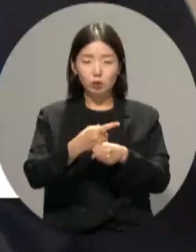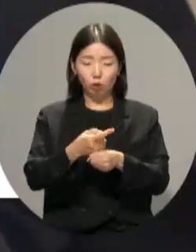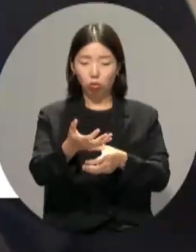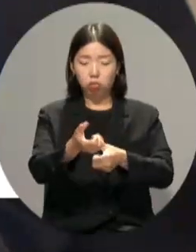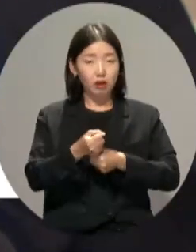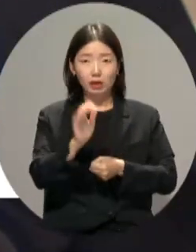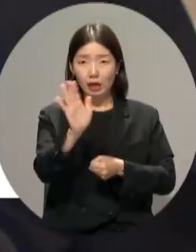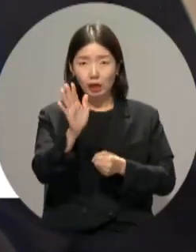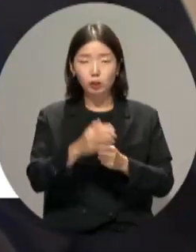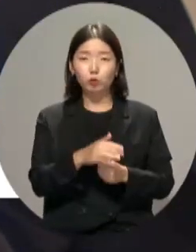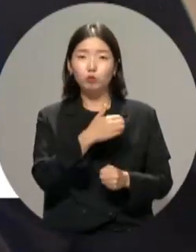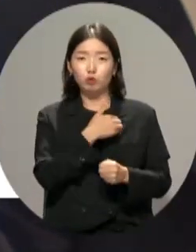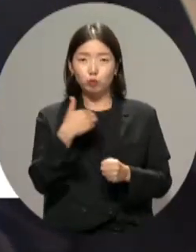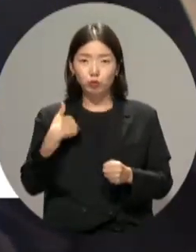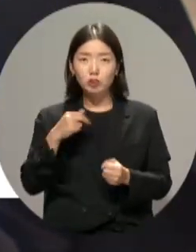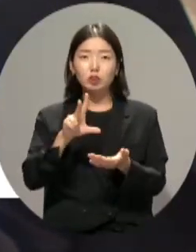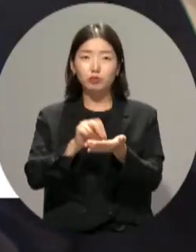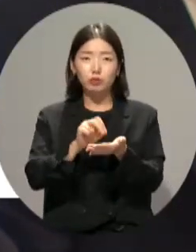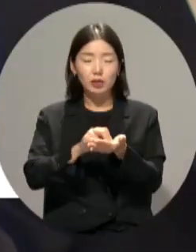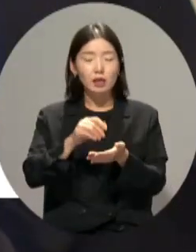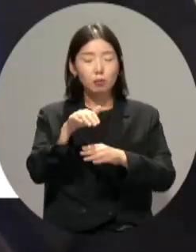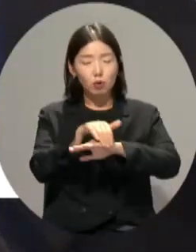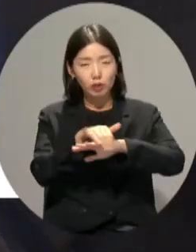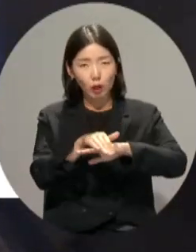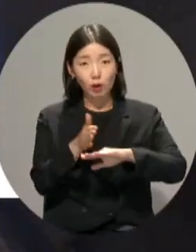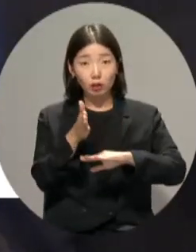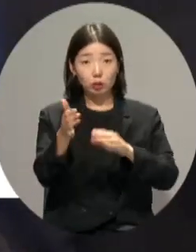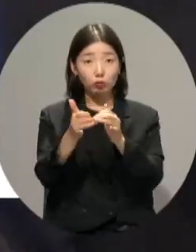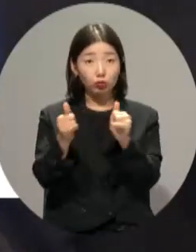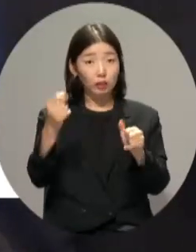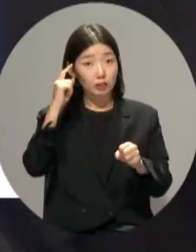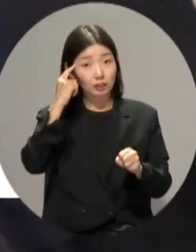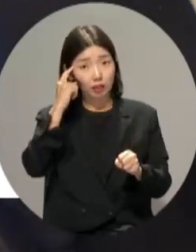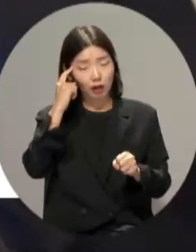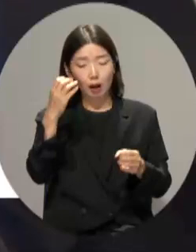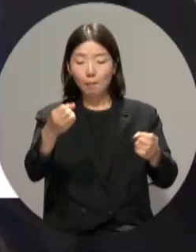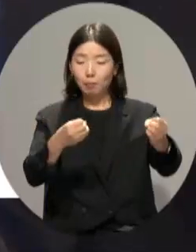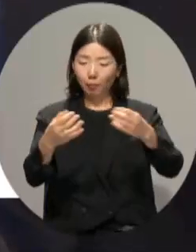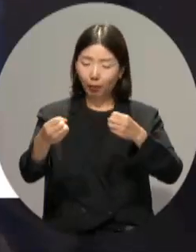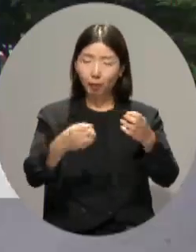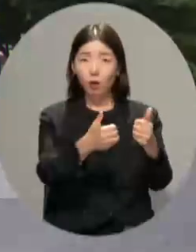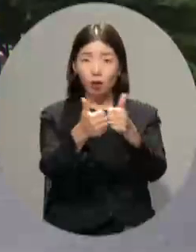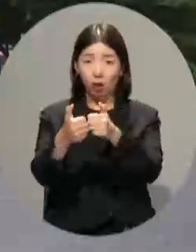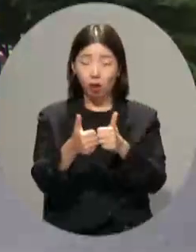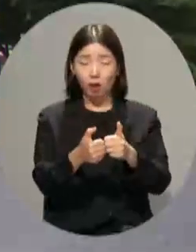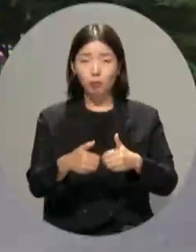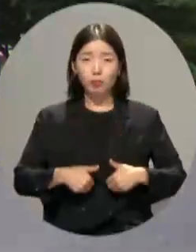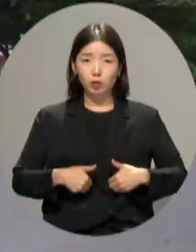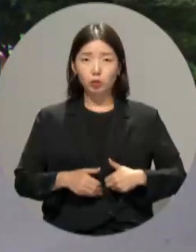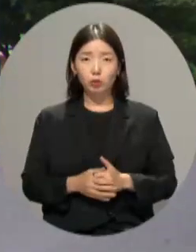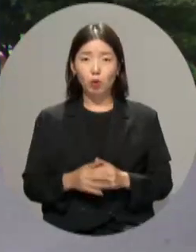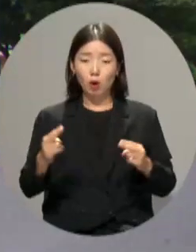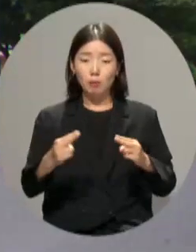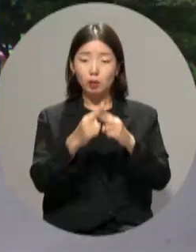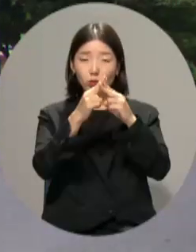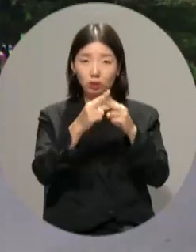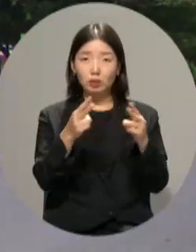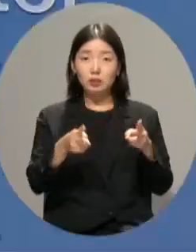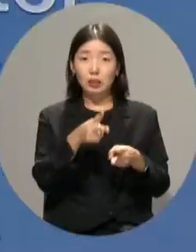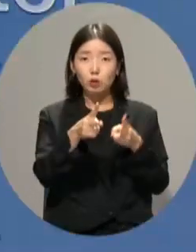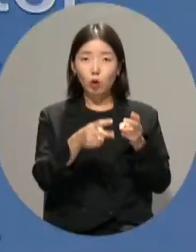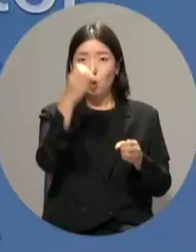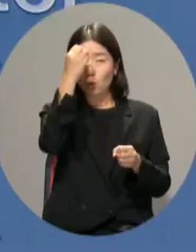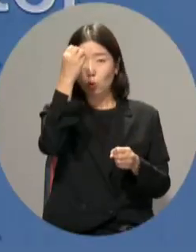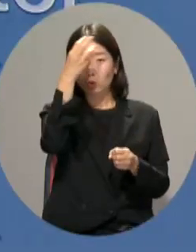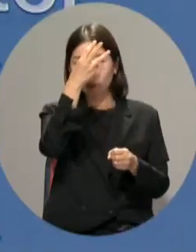아니라 충분히 미래에 대한 예측이라든가 또 전문가들의 의견 이것도 반영해서. 반도체 생산에는